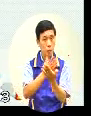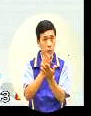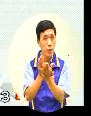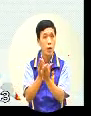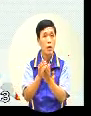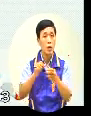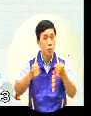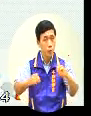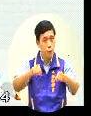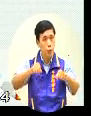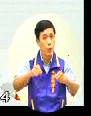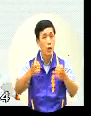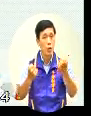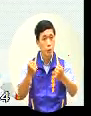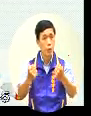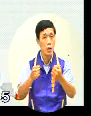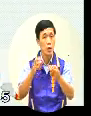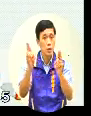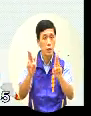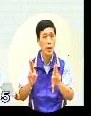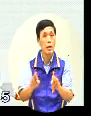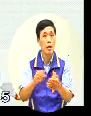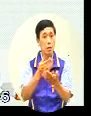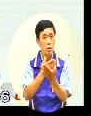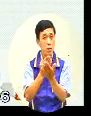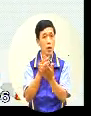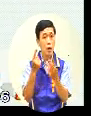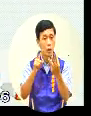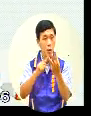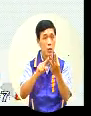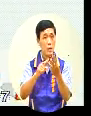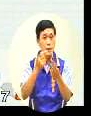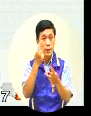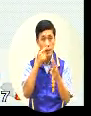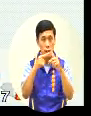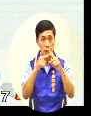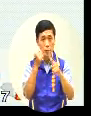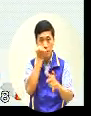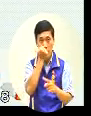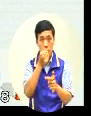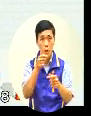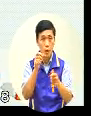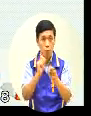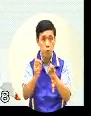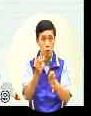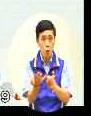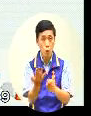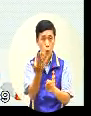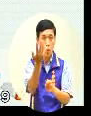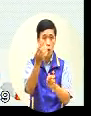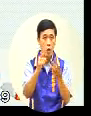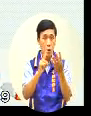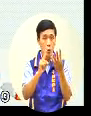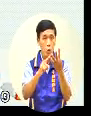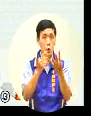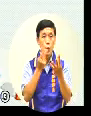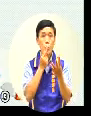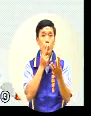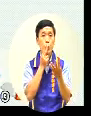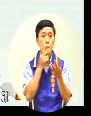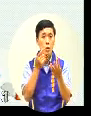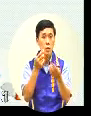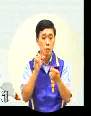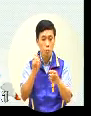电器，这个哈，这是那时候你们给我的资料。还有一个人为纵火，烟蒂啦，乱丢烟蒂引起的火灾，机械设备。也就是